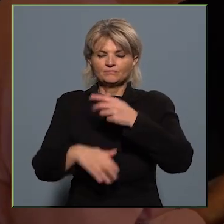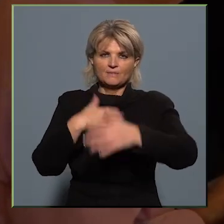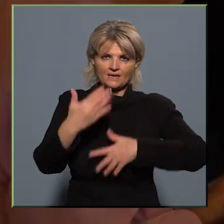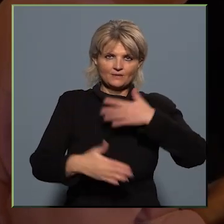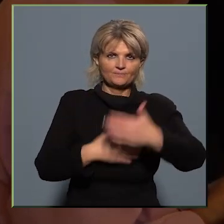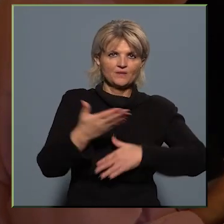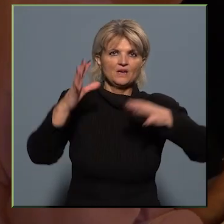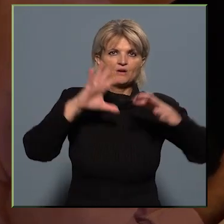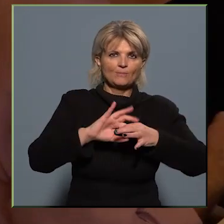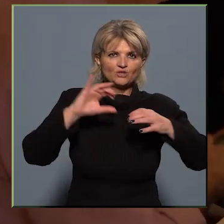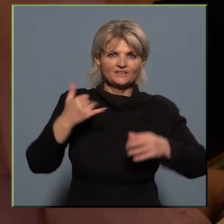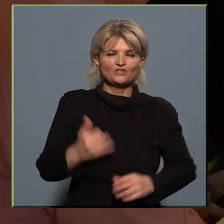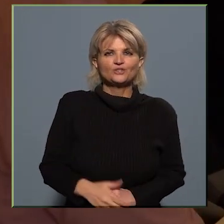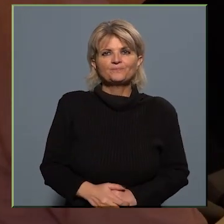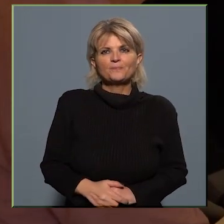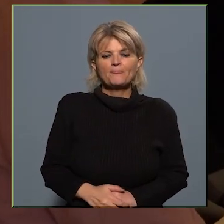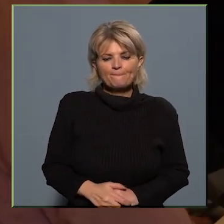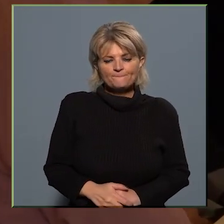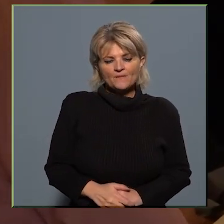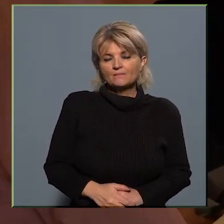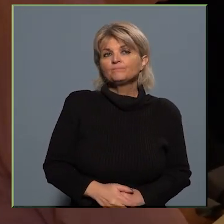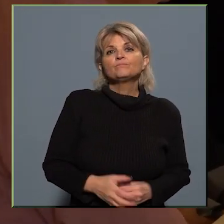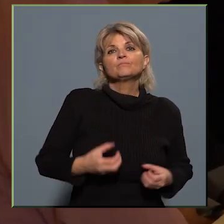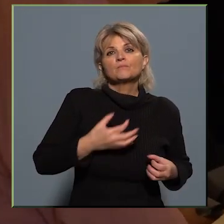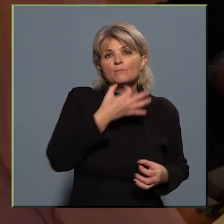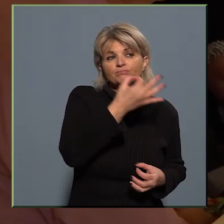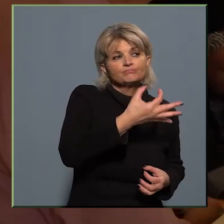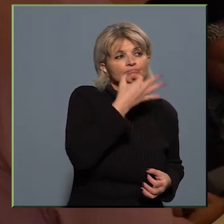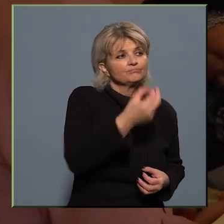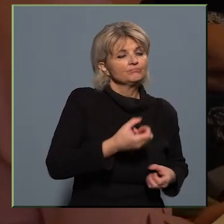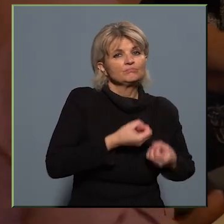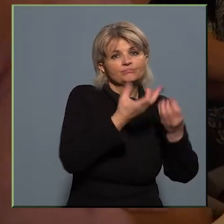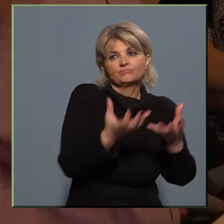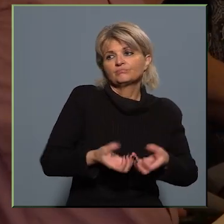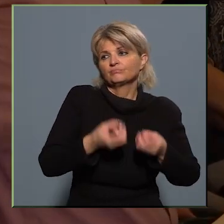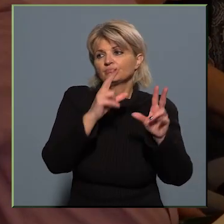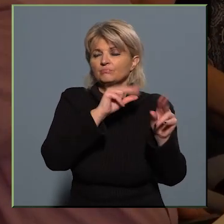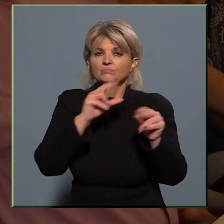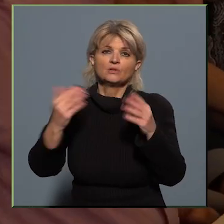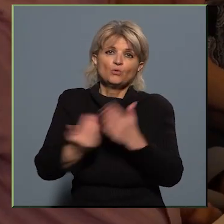keresztül, a kapcsolatok is, adják szájról szájra egymásnak az idősek, és így